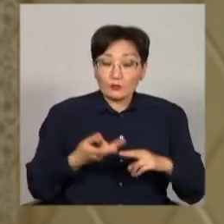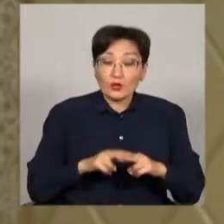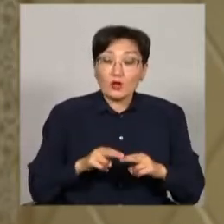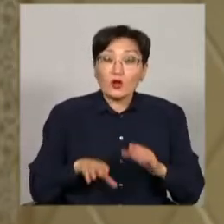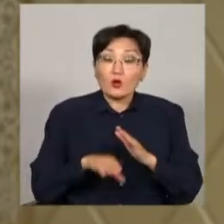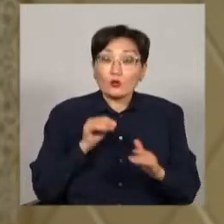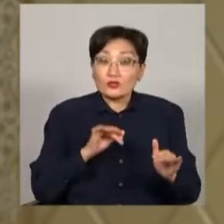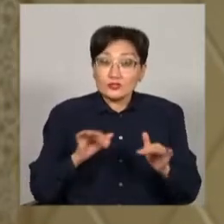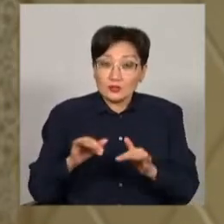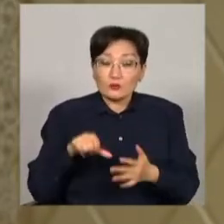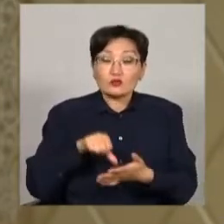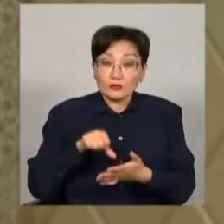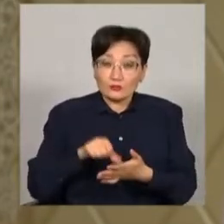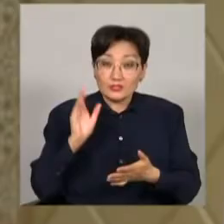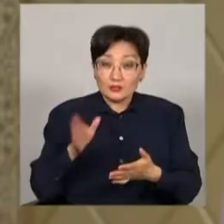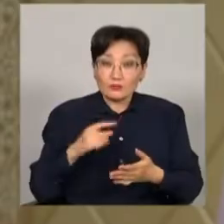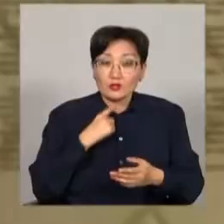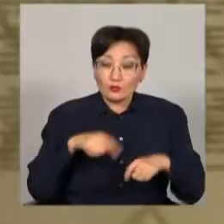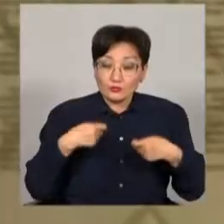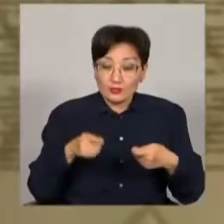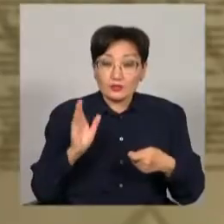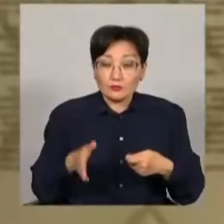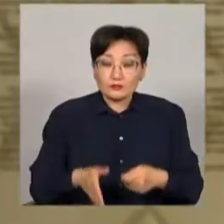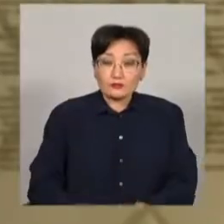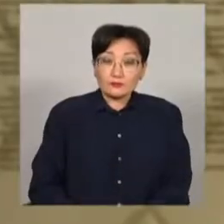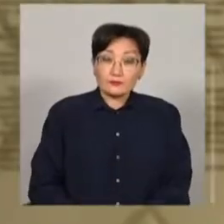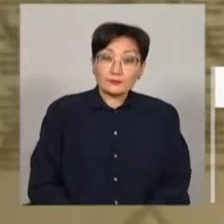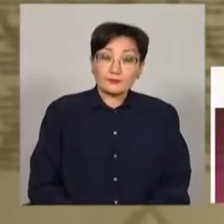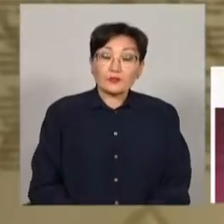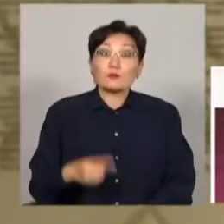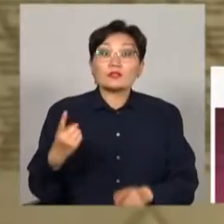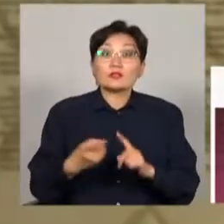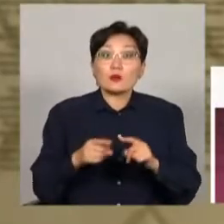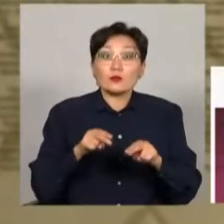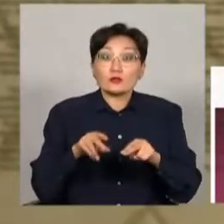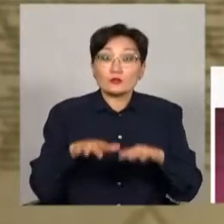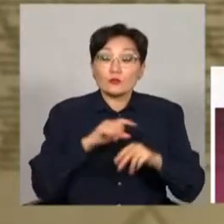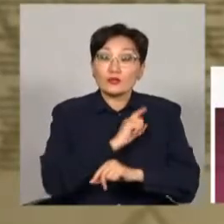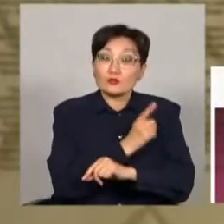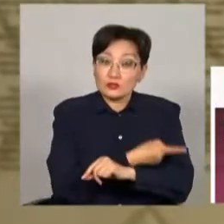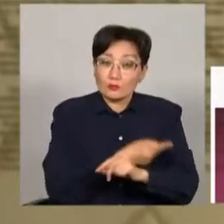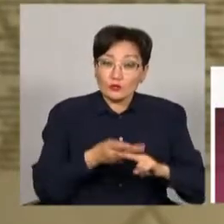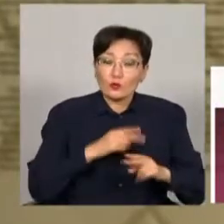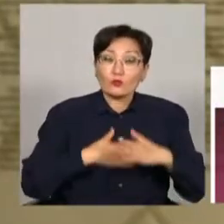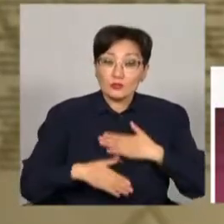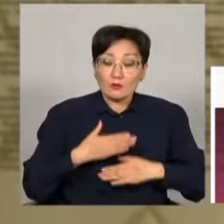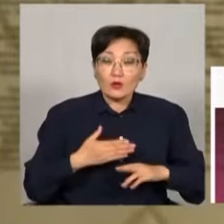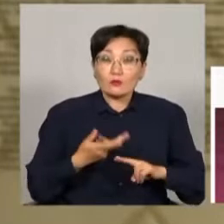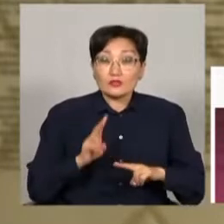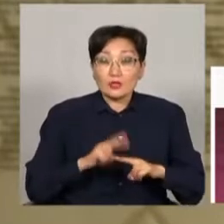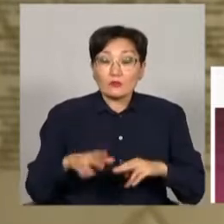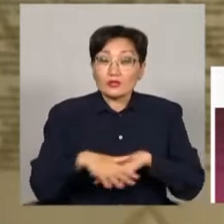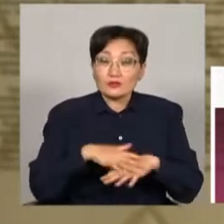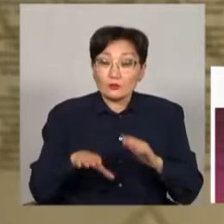референдумга ат салсамыз, дауыс беремиз. Во-первых, будет значительно. Биринчиден парламенттин күчөйтүнүнө кубанычтымын. Бул дегенimiz